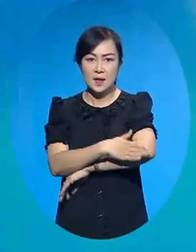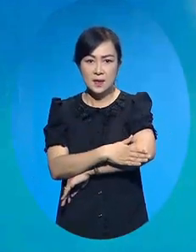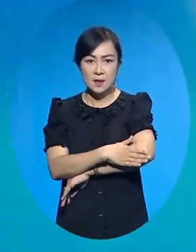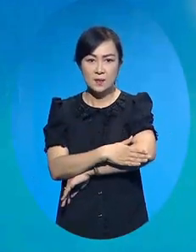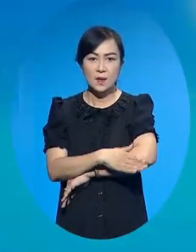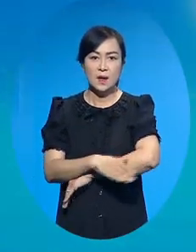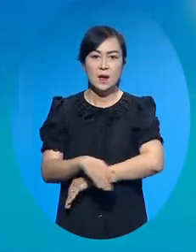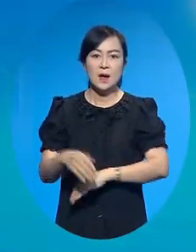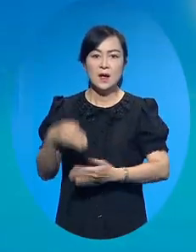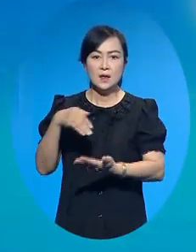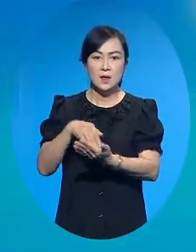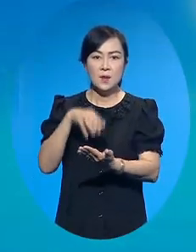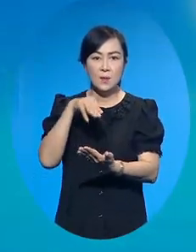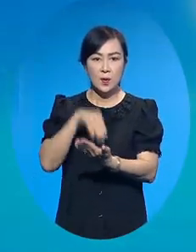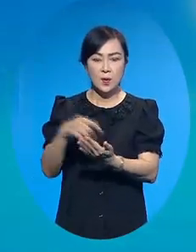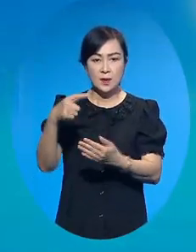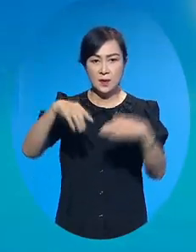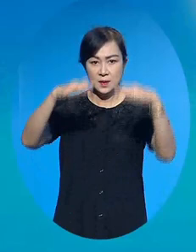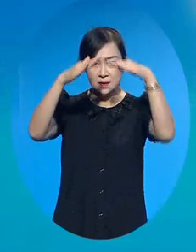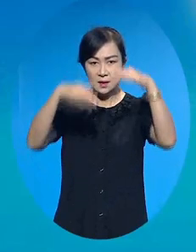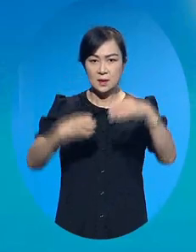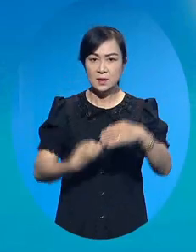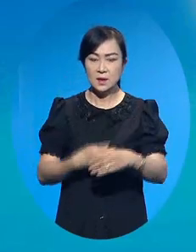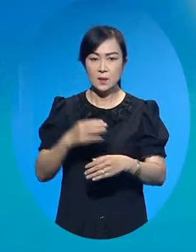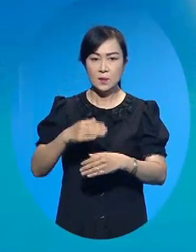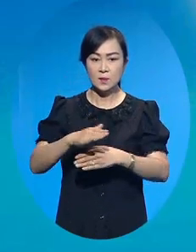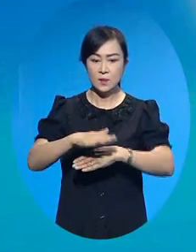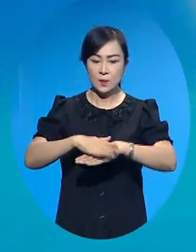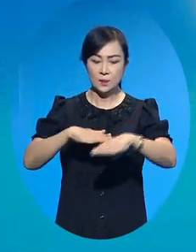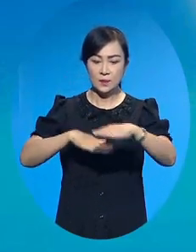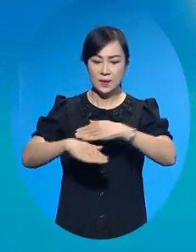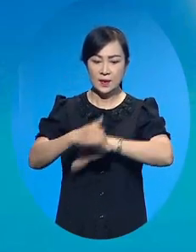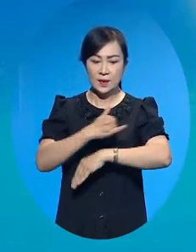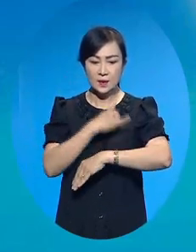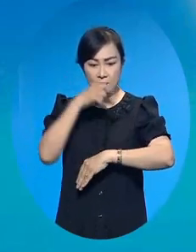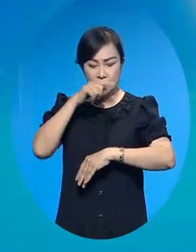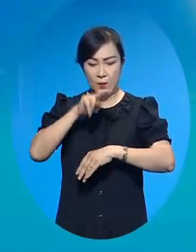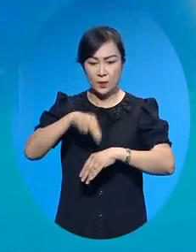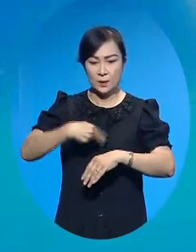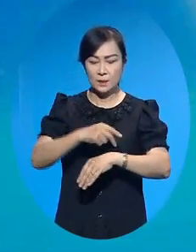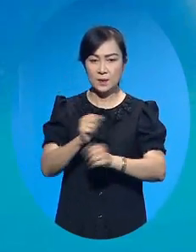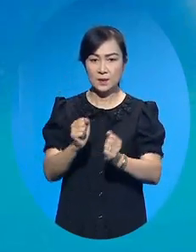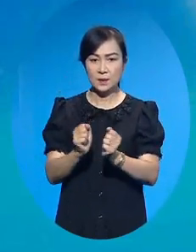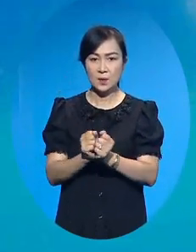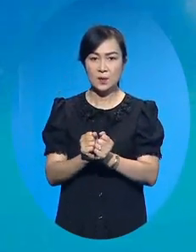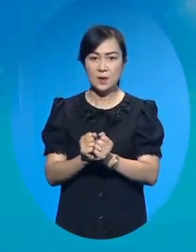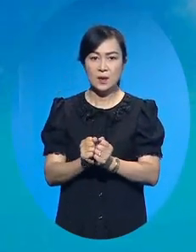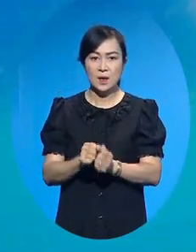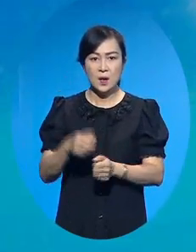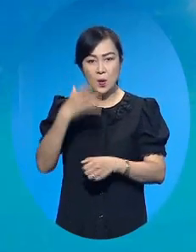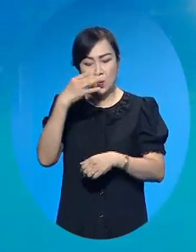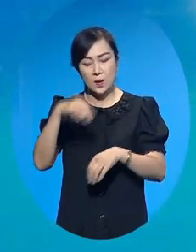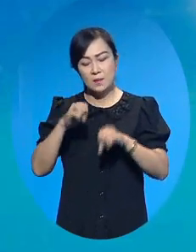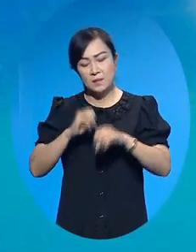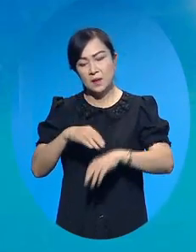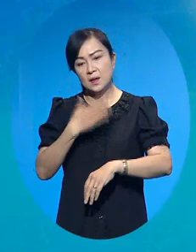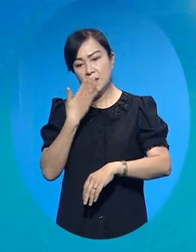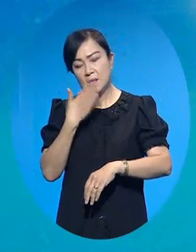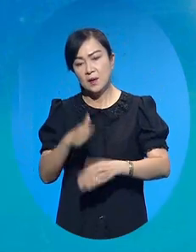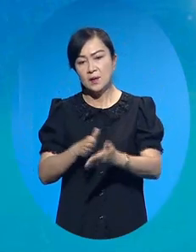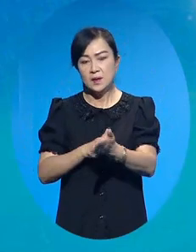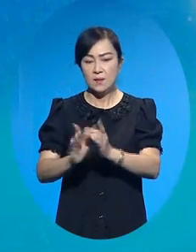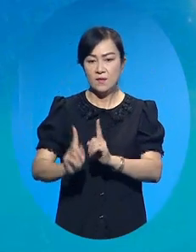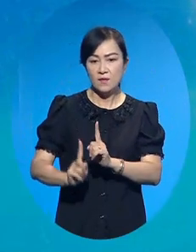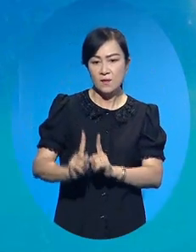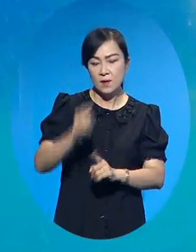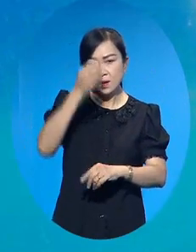đã giúp các em có thêm cơ hội đến trường, được sống trong vòng tay yêu thương, quan tâm của gia đình và xã hội, vơi đi những mất mát, thương đau để tiếp tục vươn